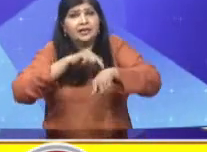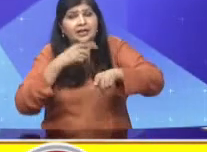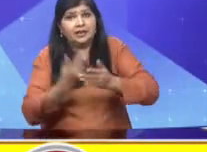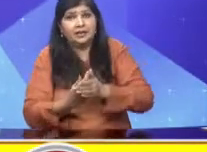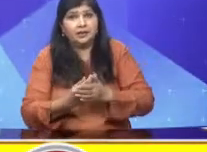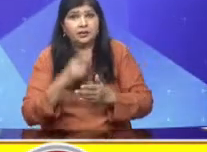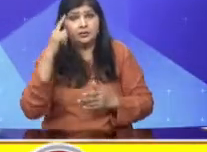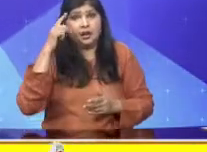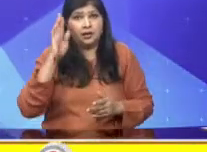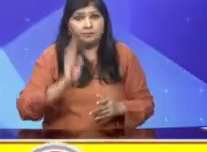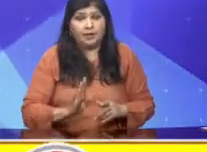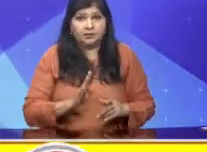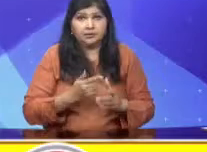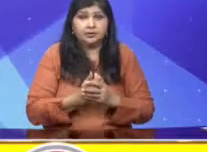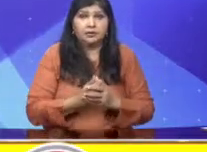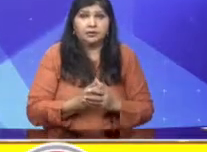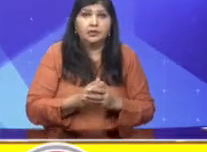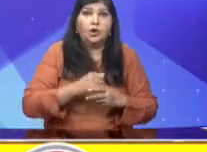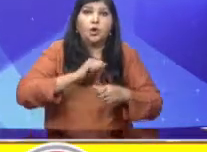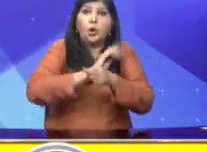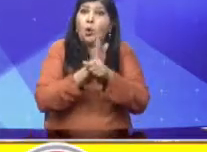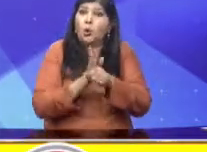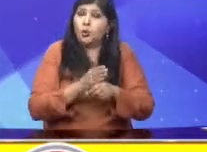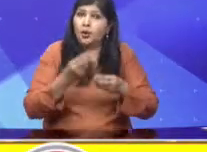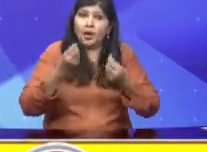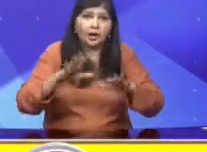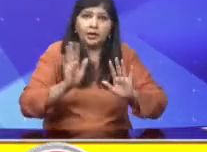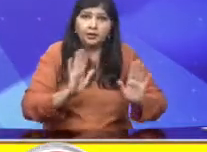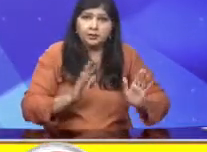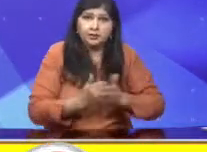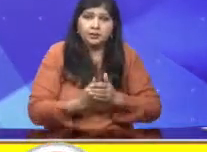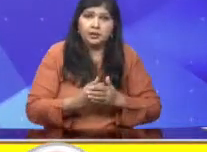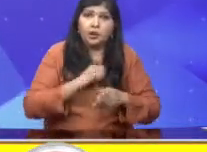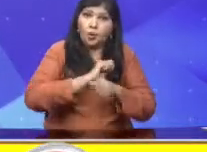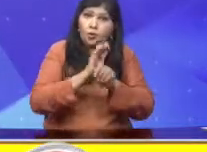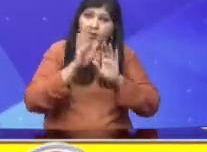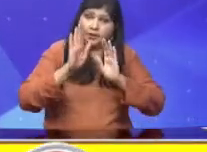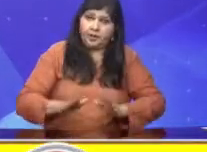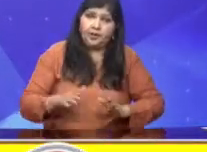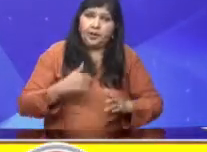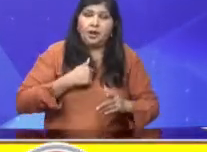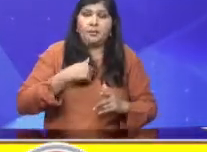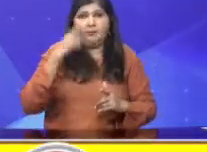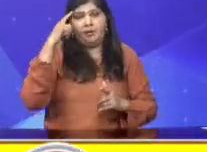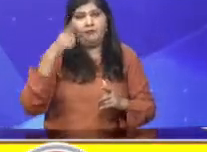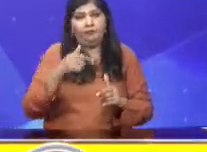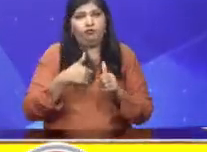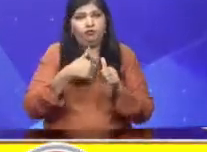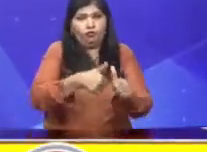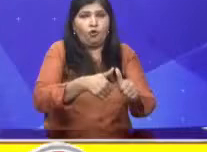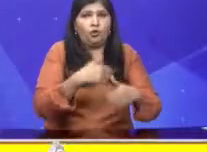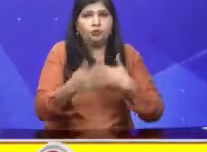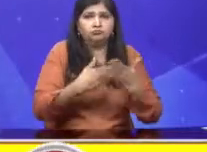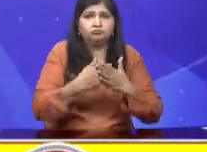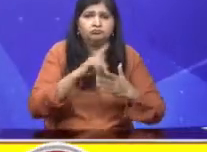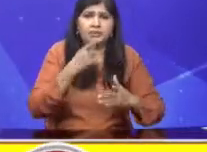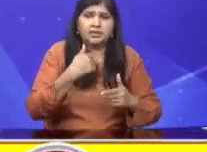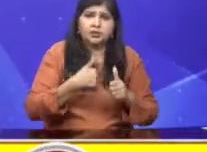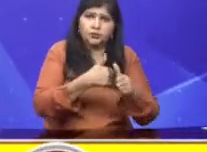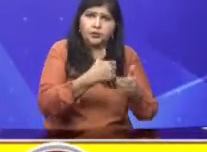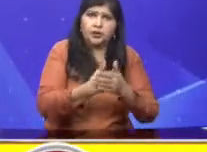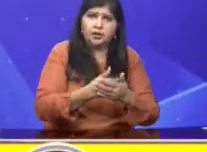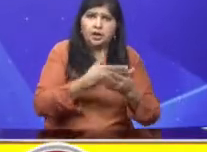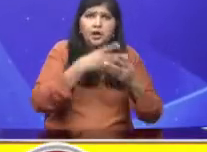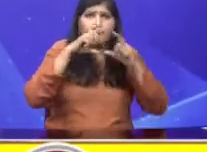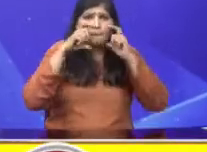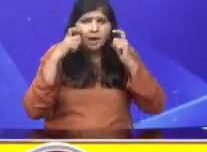यह जरूर याद रखेगा कि कोरोना अभी हमारे बीच से गय अधियान नहीं है कोरोना से जुड़े प्रोटोकॉल आपको